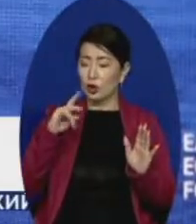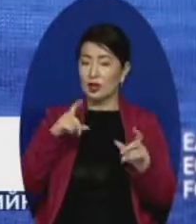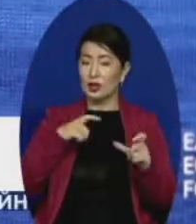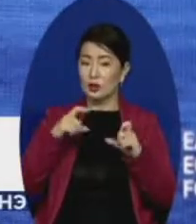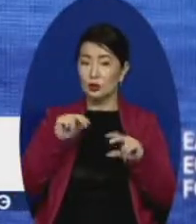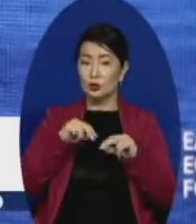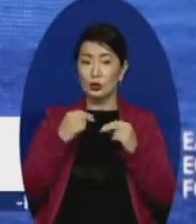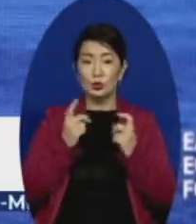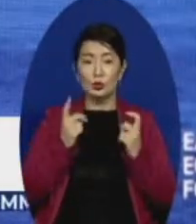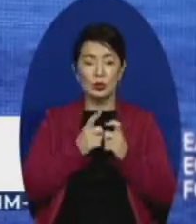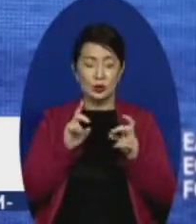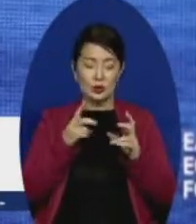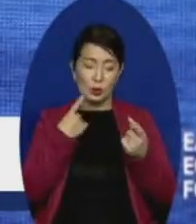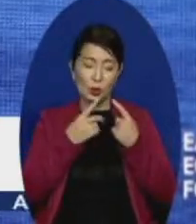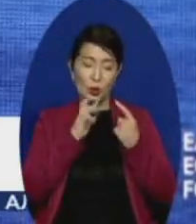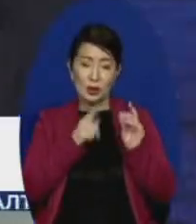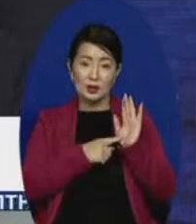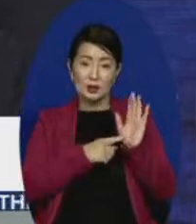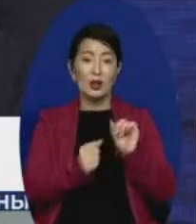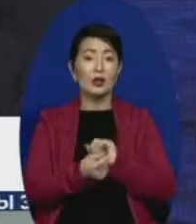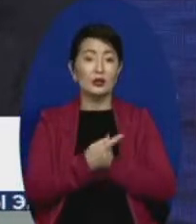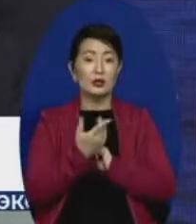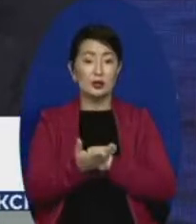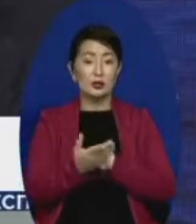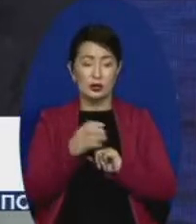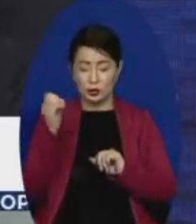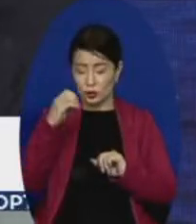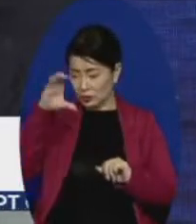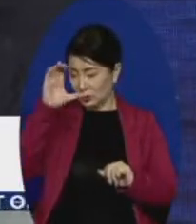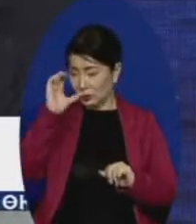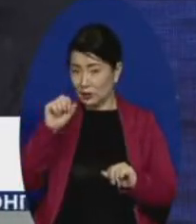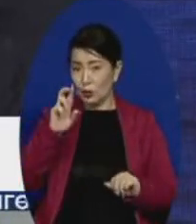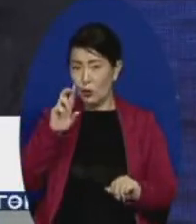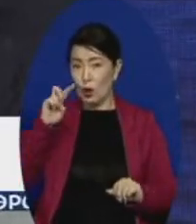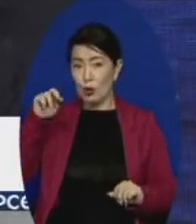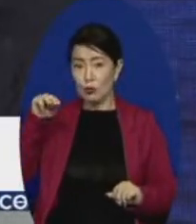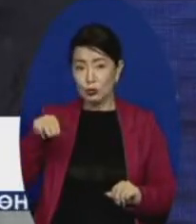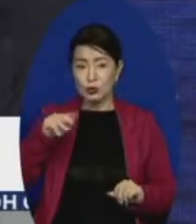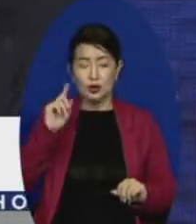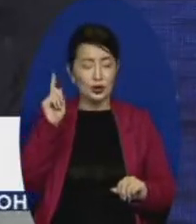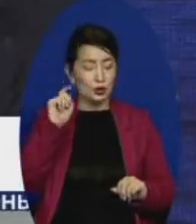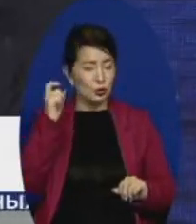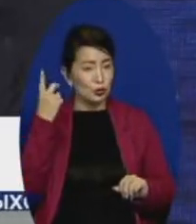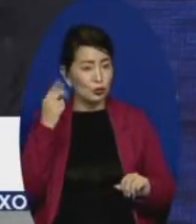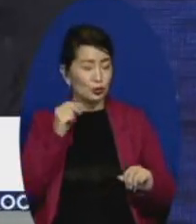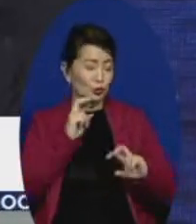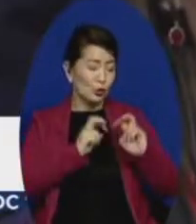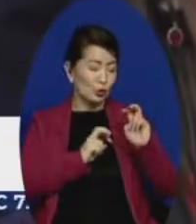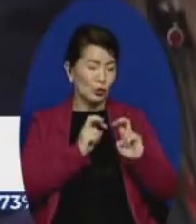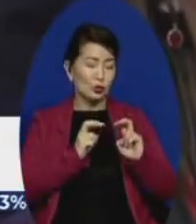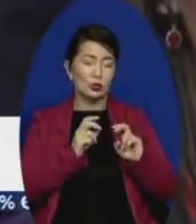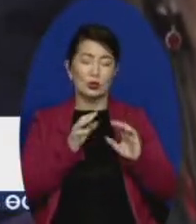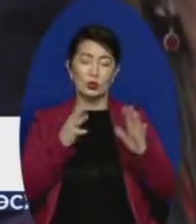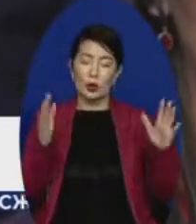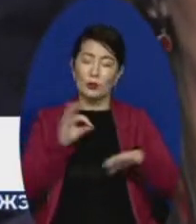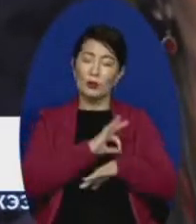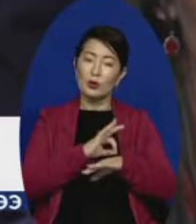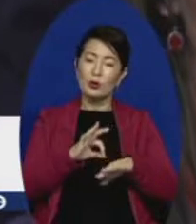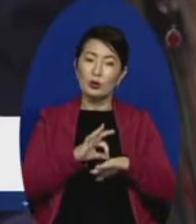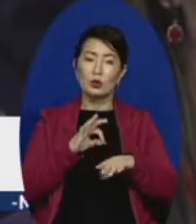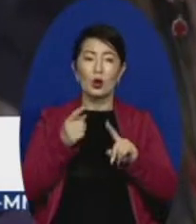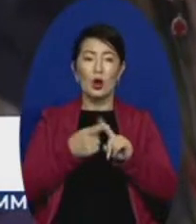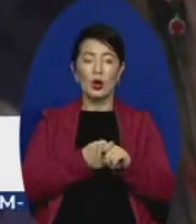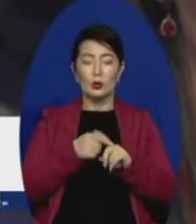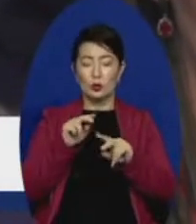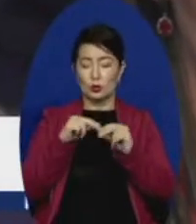нэгдсэн хурлаанд хэлсэн үгэндээ онцолсон байна. Ерөнхий сайдын хувьд боомт, эрчим хүч, аж үйлдвэрийн хөгжлийн томоохон төслүүдийн талаар